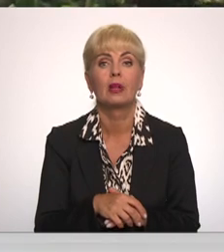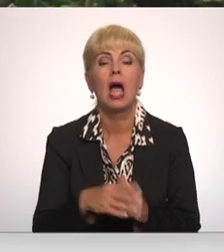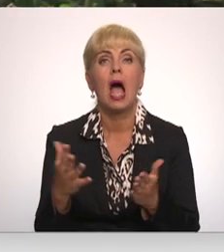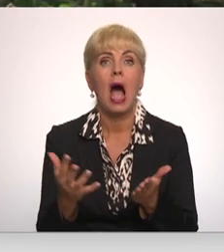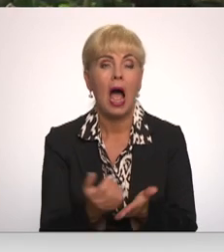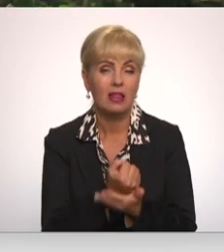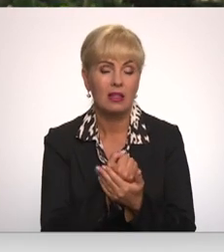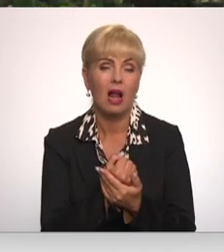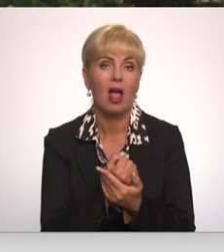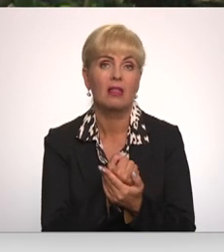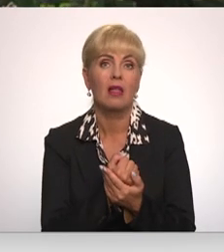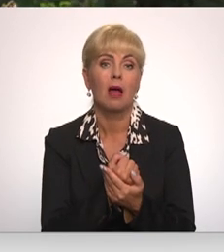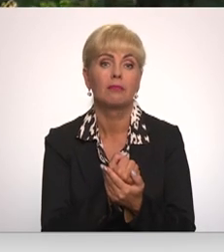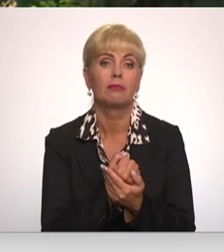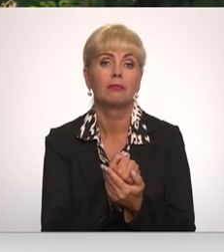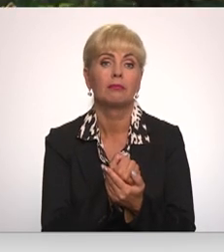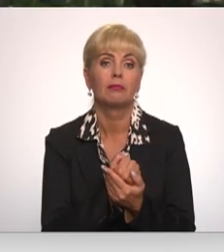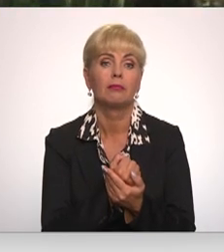Atrada